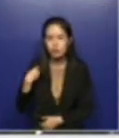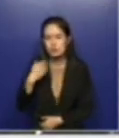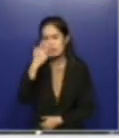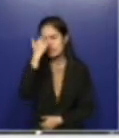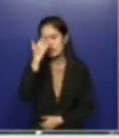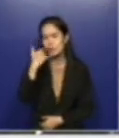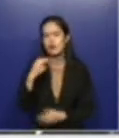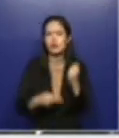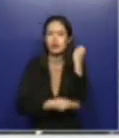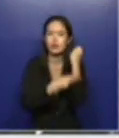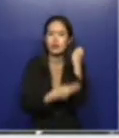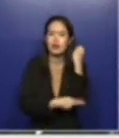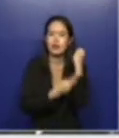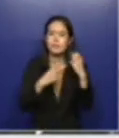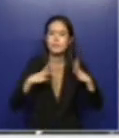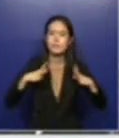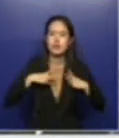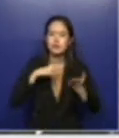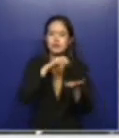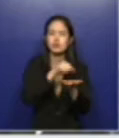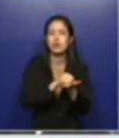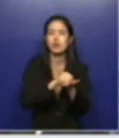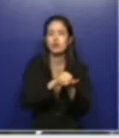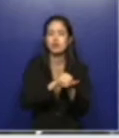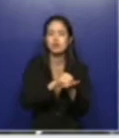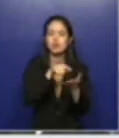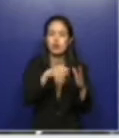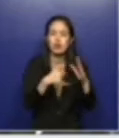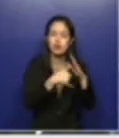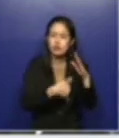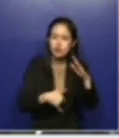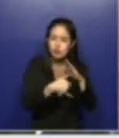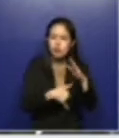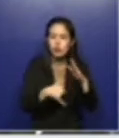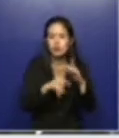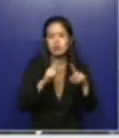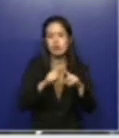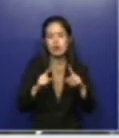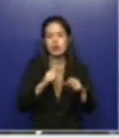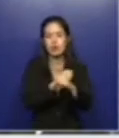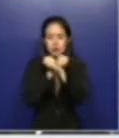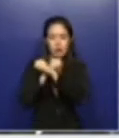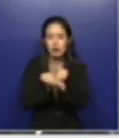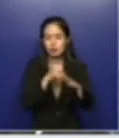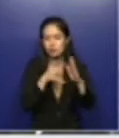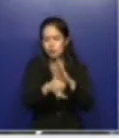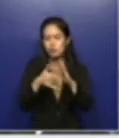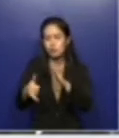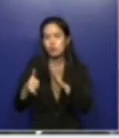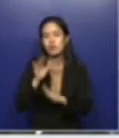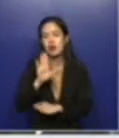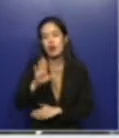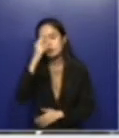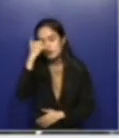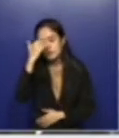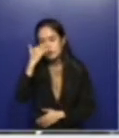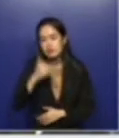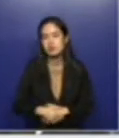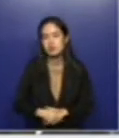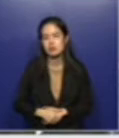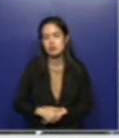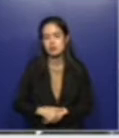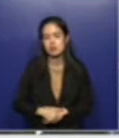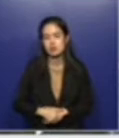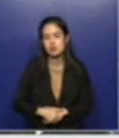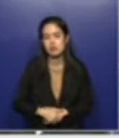ไปอยู่โรงแรมที่ไม่อยู่ในข่ายที่บอกว่าต้องเป็นสถานที่กักกันตัวโดยบุคคลตนเองเป็นเซ